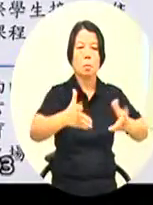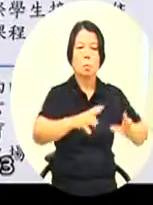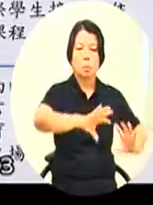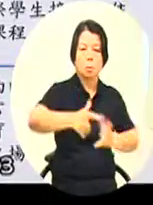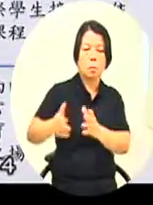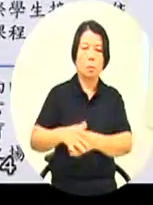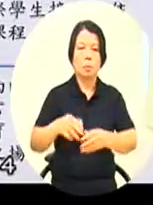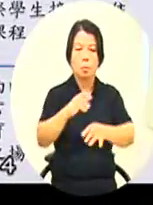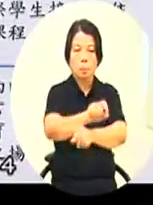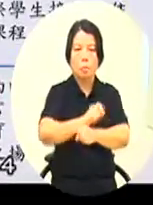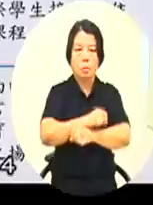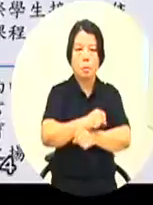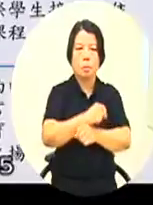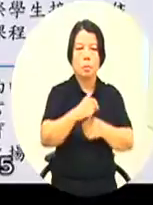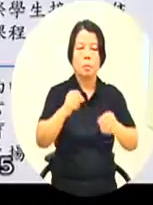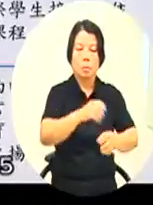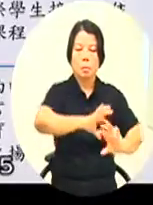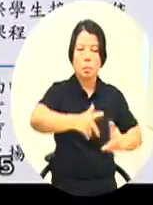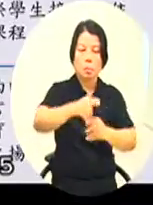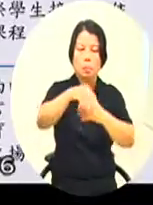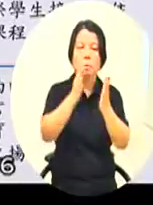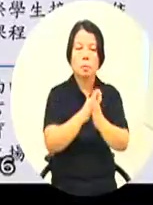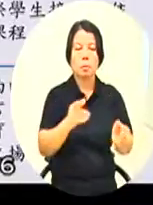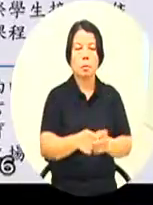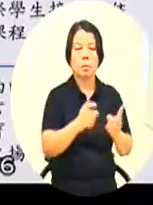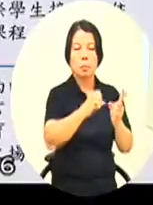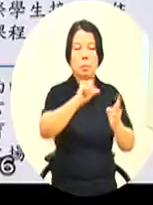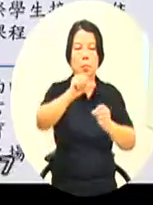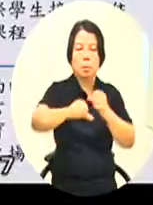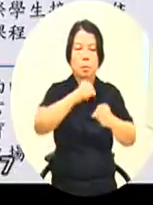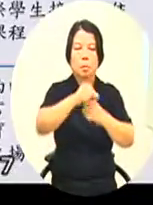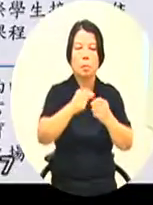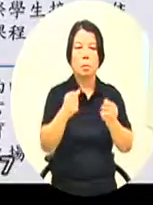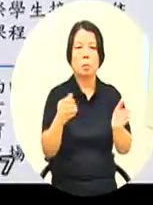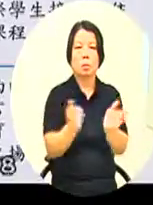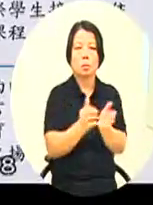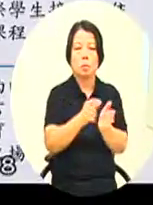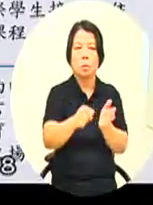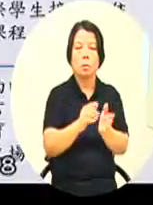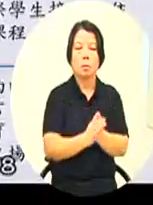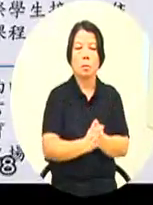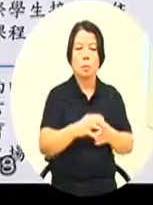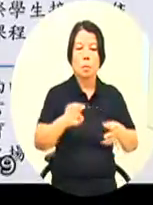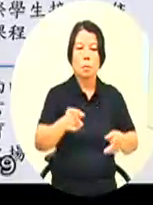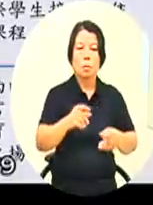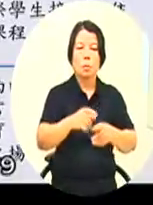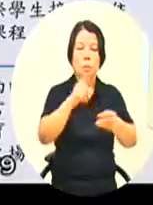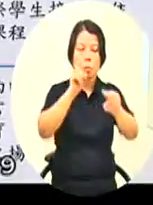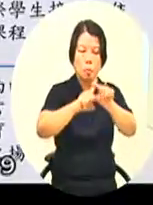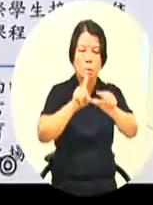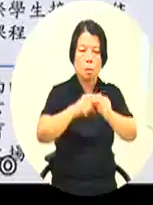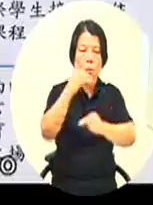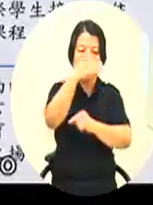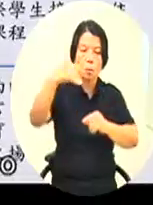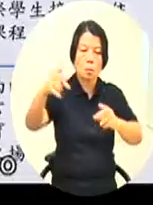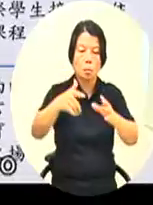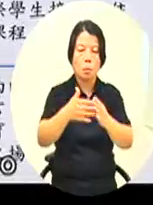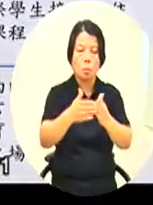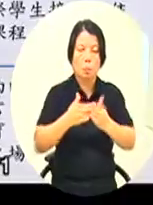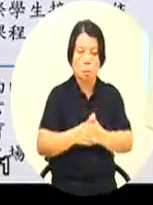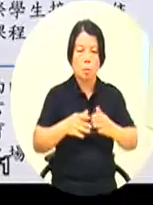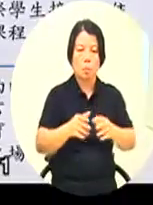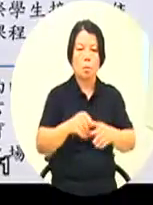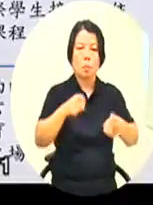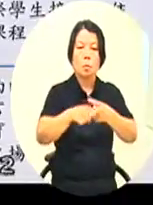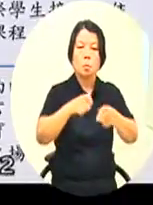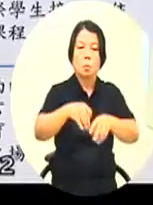们的大寮慈晖班105学年度他正式退场以后呢，中山工商承租了他那栋楼，他主要要